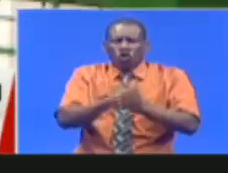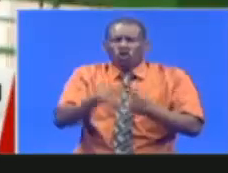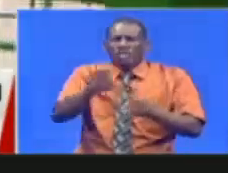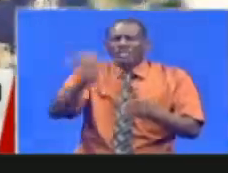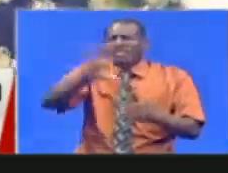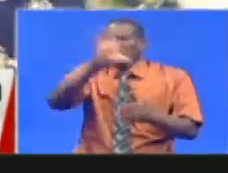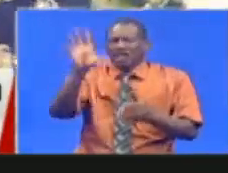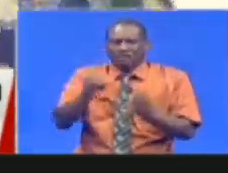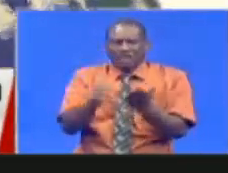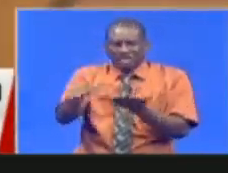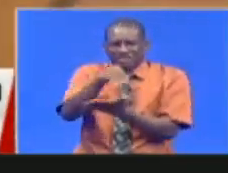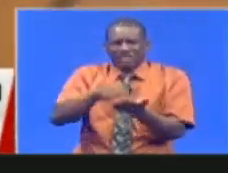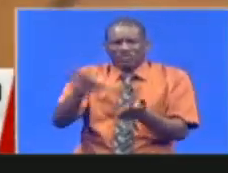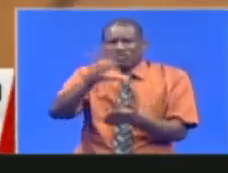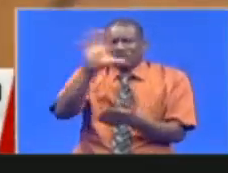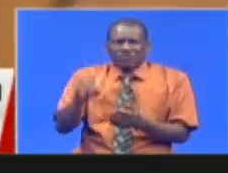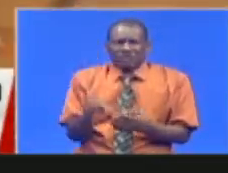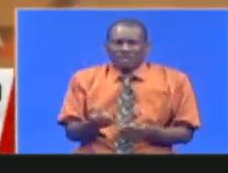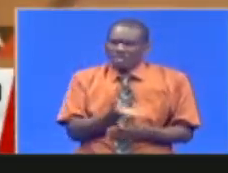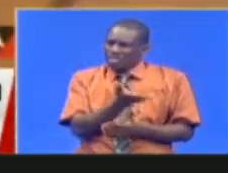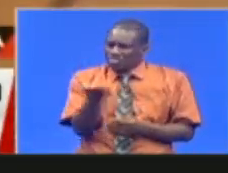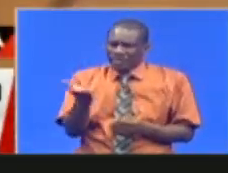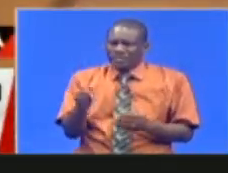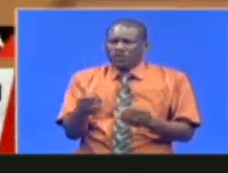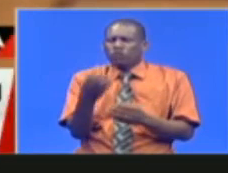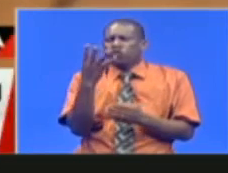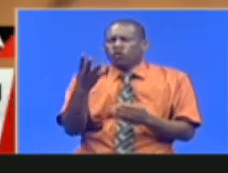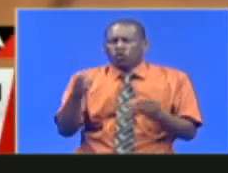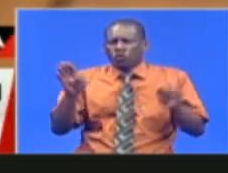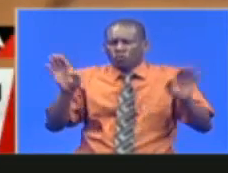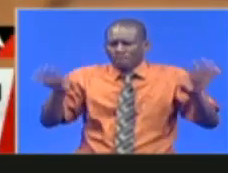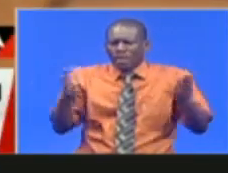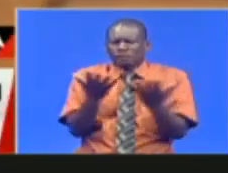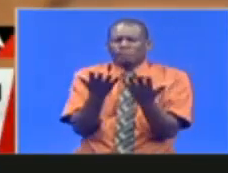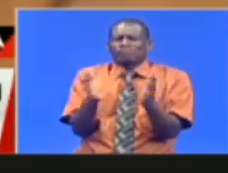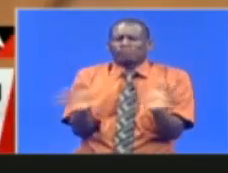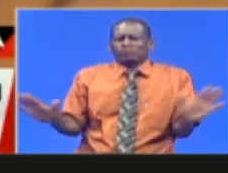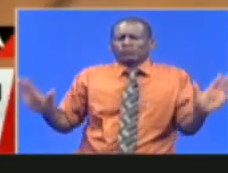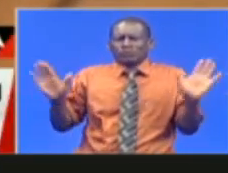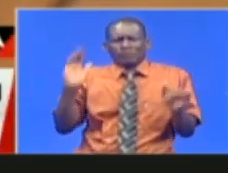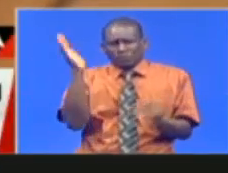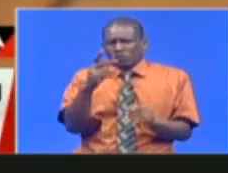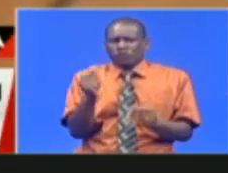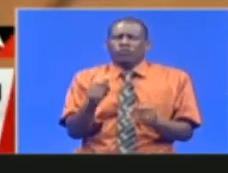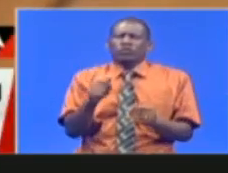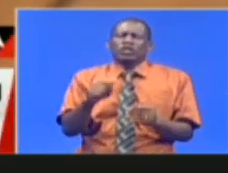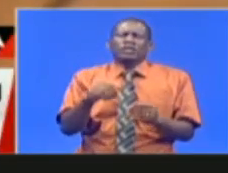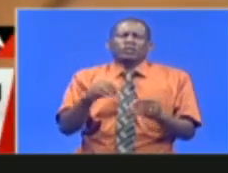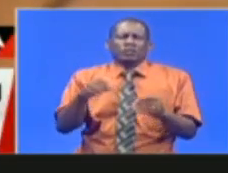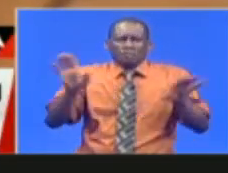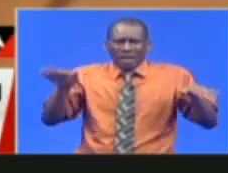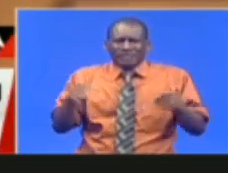Mashariki na Kati. Hawa ni ndege Tausi wazuri, na kule Tanzania tunawatumia